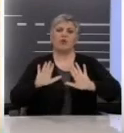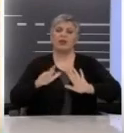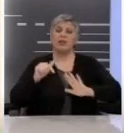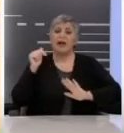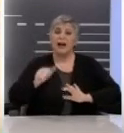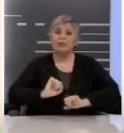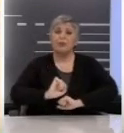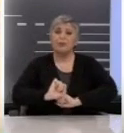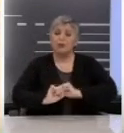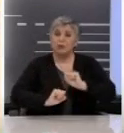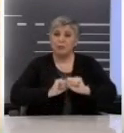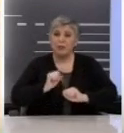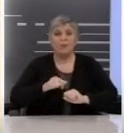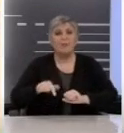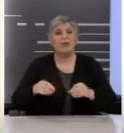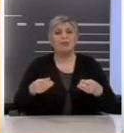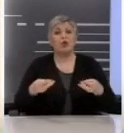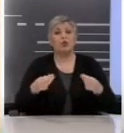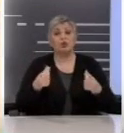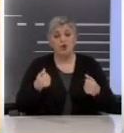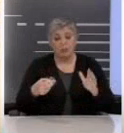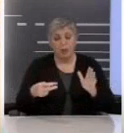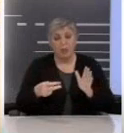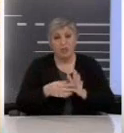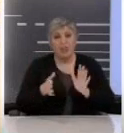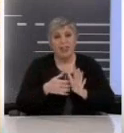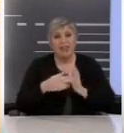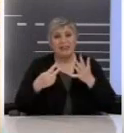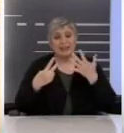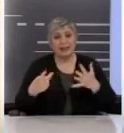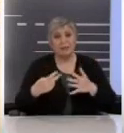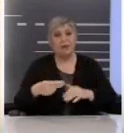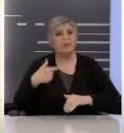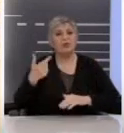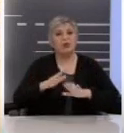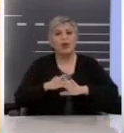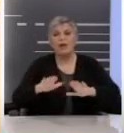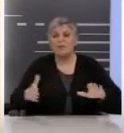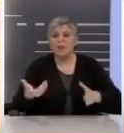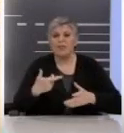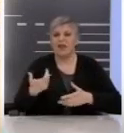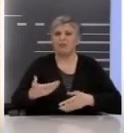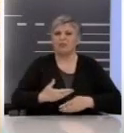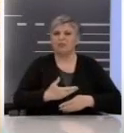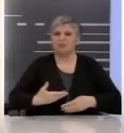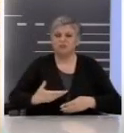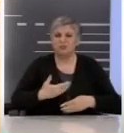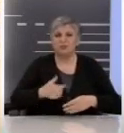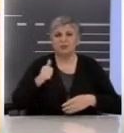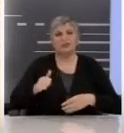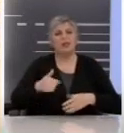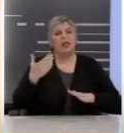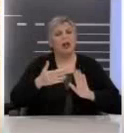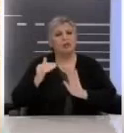φτώχειας θα μειωθεί στο τέλος του 2017 σε σχέση με το 2016 κατά 1,4 ποσοστιαίες μονάδες.